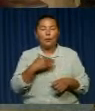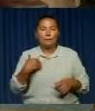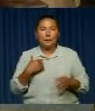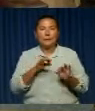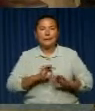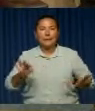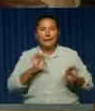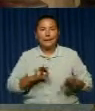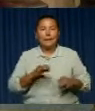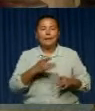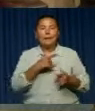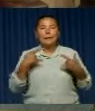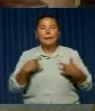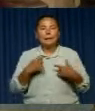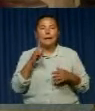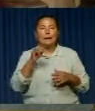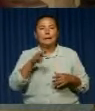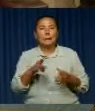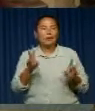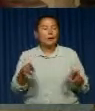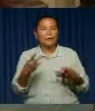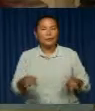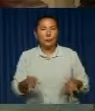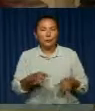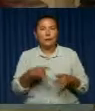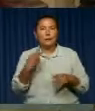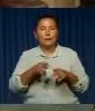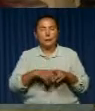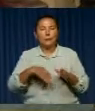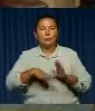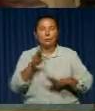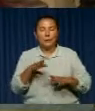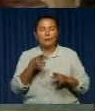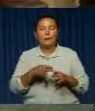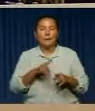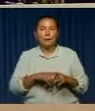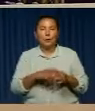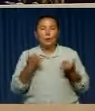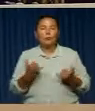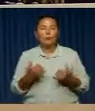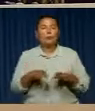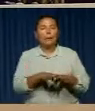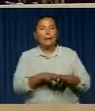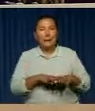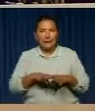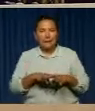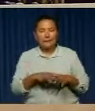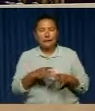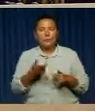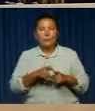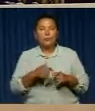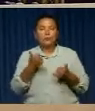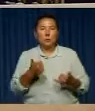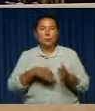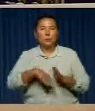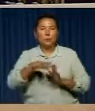айтқан рентгенмен КТ-ның қажеті жоқ, егер жаңа пульс оксиметр болған жағдайда. Сондықтан бүгінгі таңда демеушілік көмек өте жақсы келіп